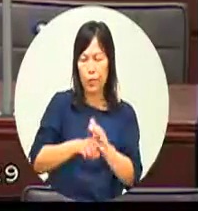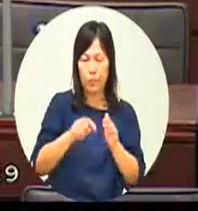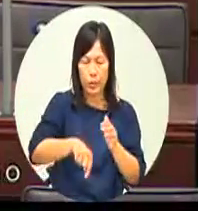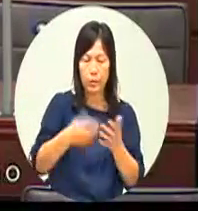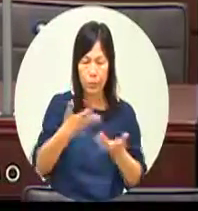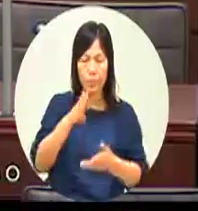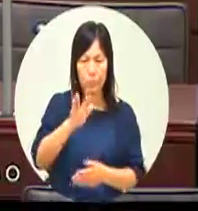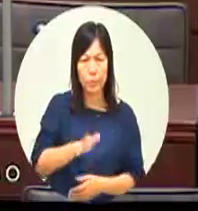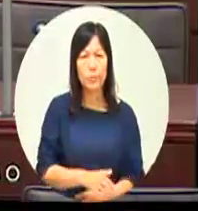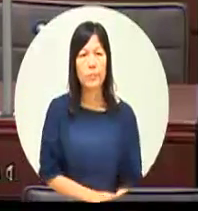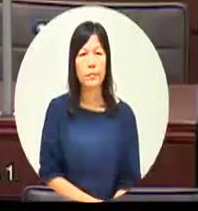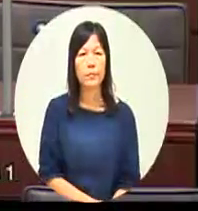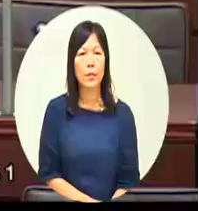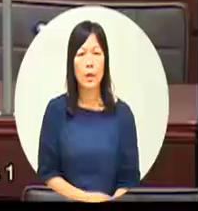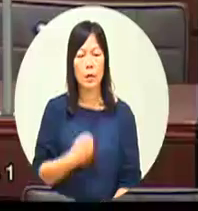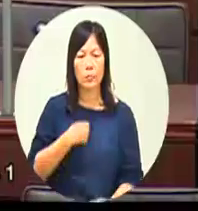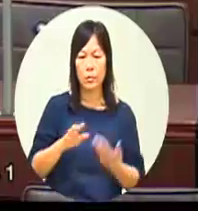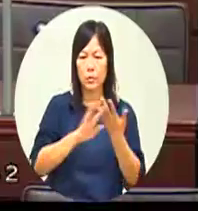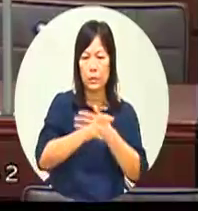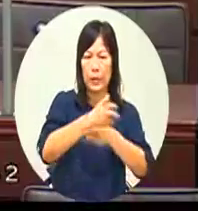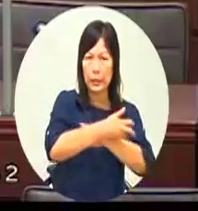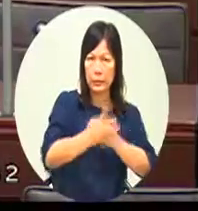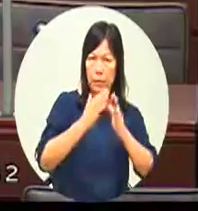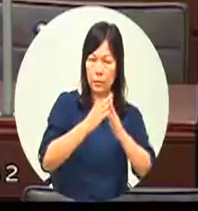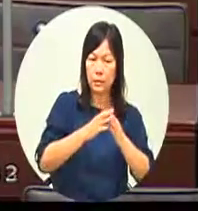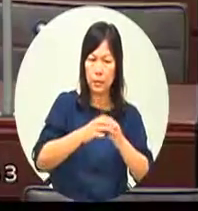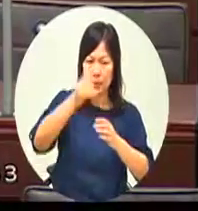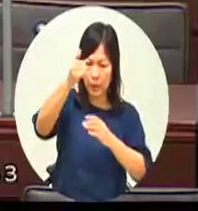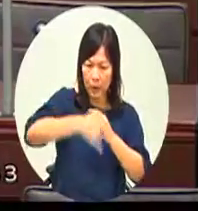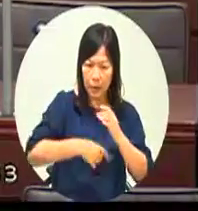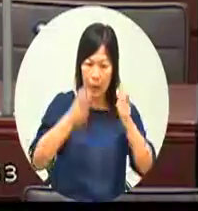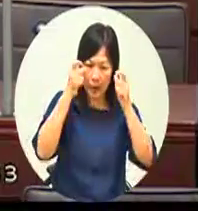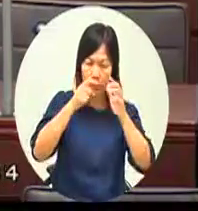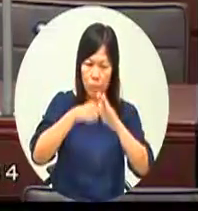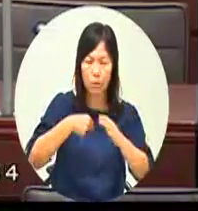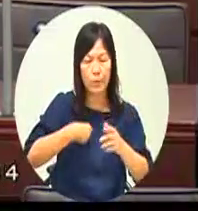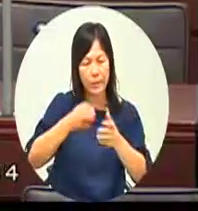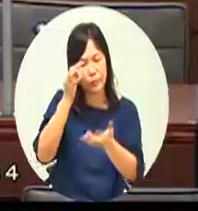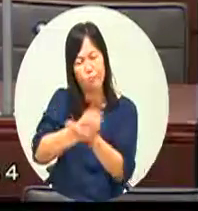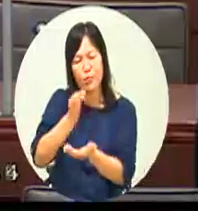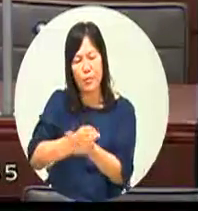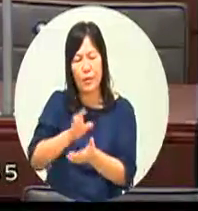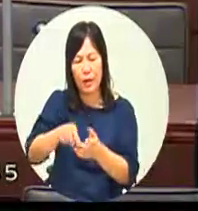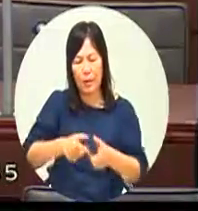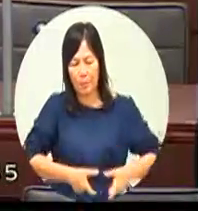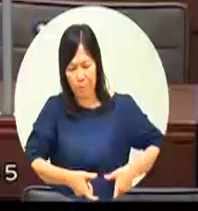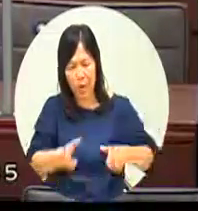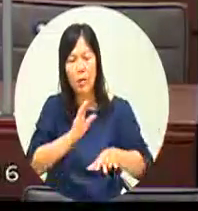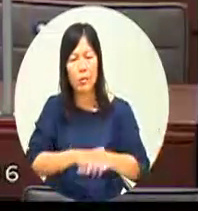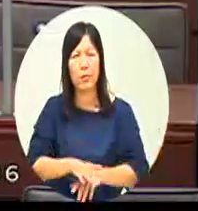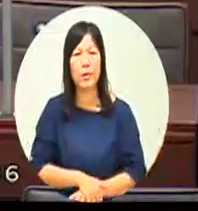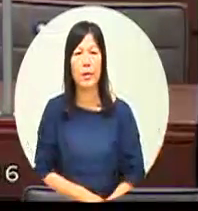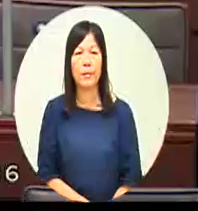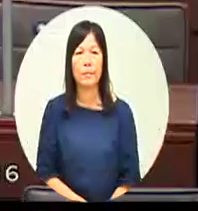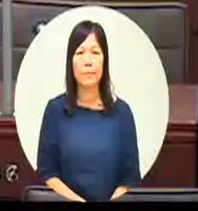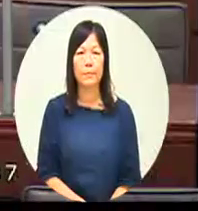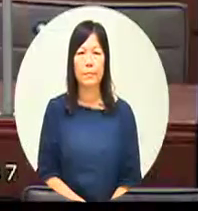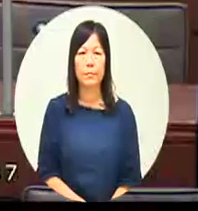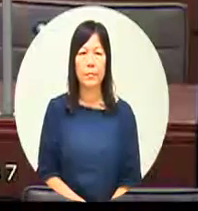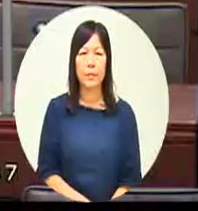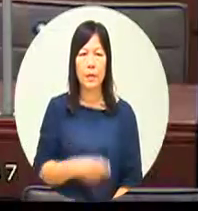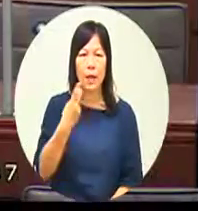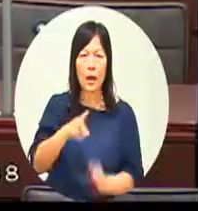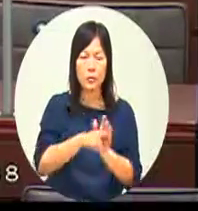说刮外县市跑来我们， 因为人较少嘛， 跑来我们高雄市，然后有的是用所